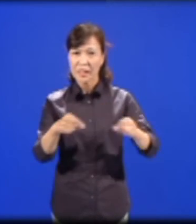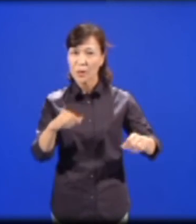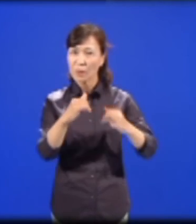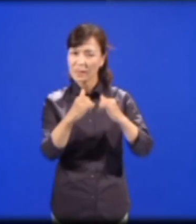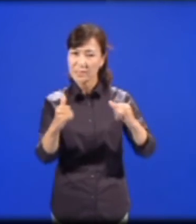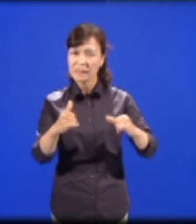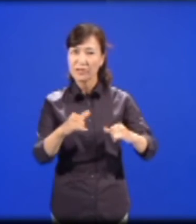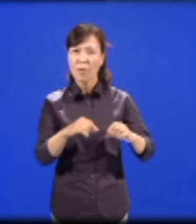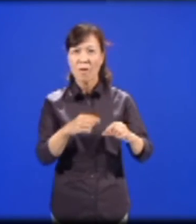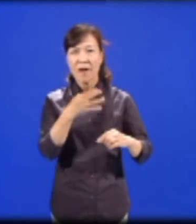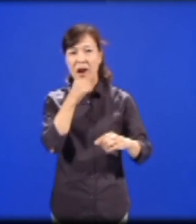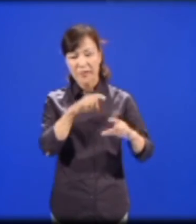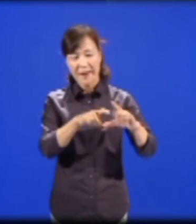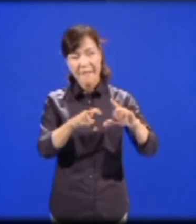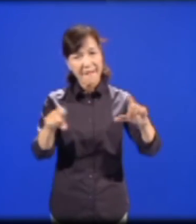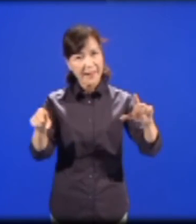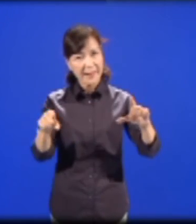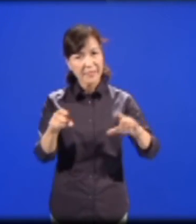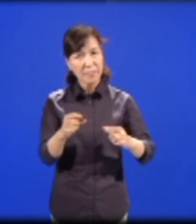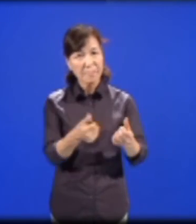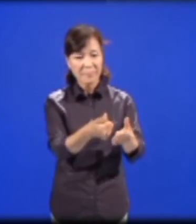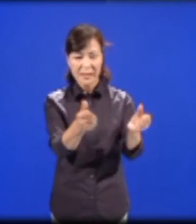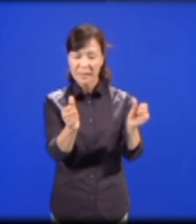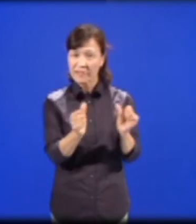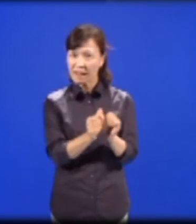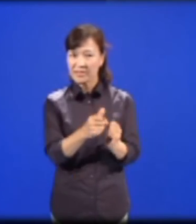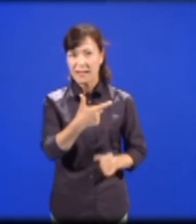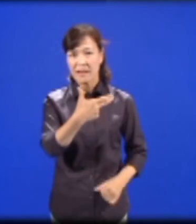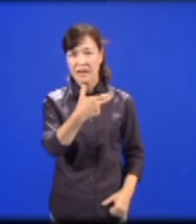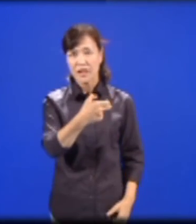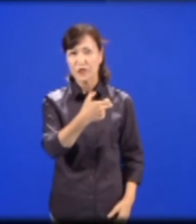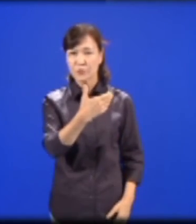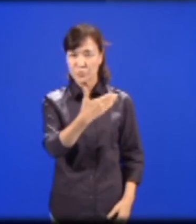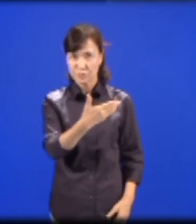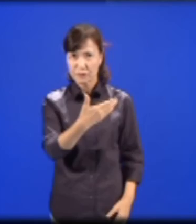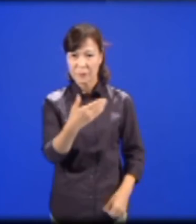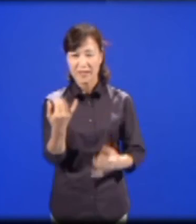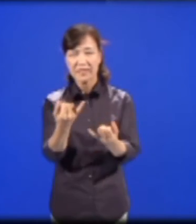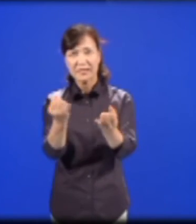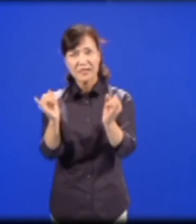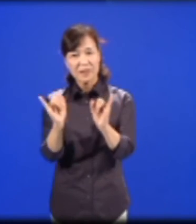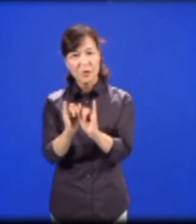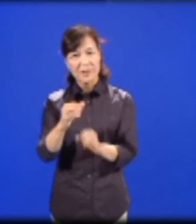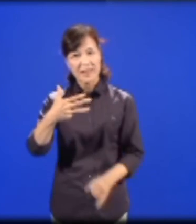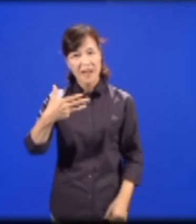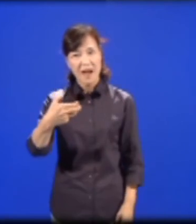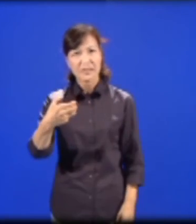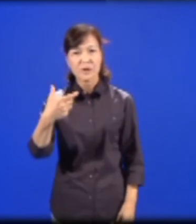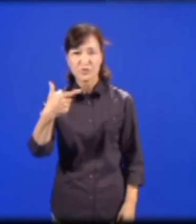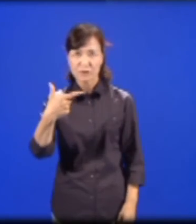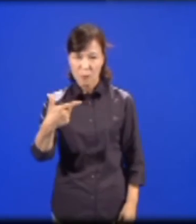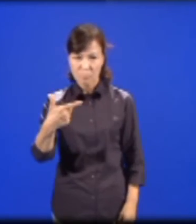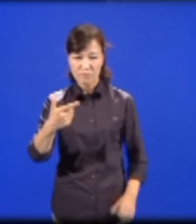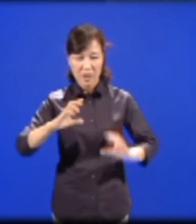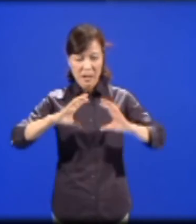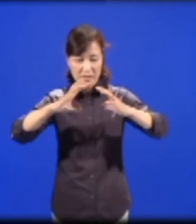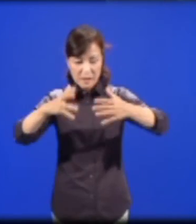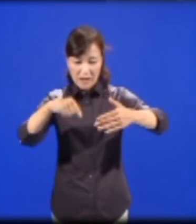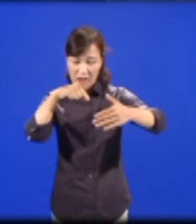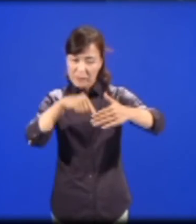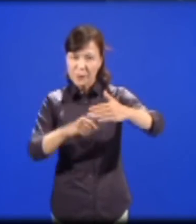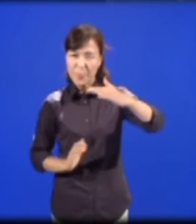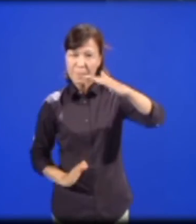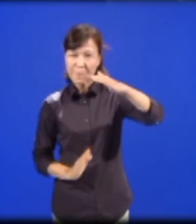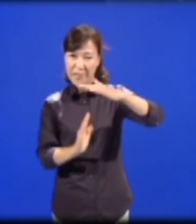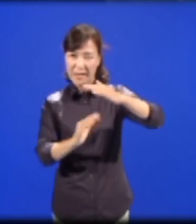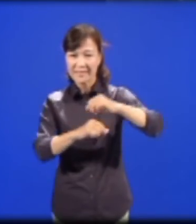均寿命は男性およそ79歳、女性およそ86歳で世界でもトップレベルの